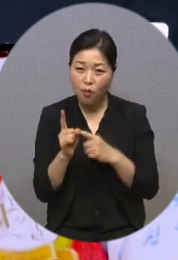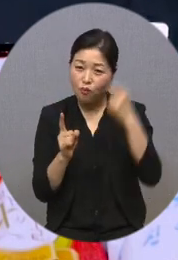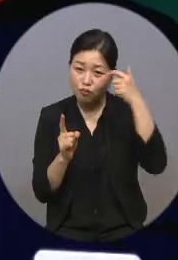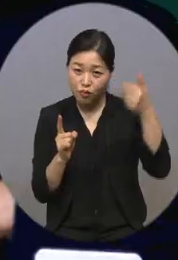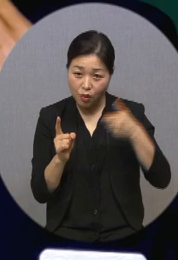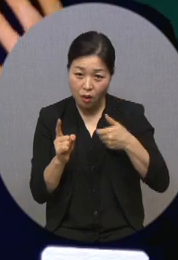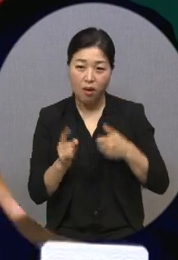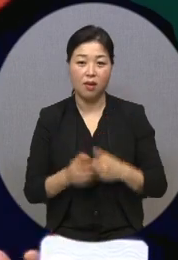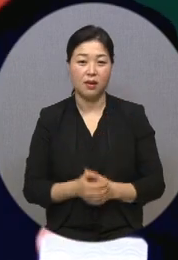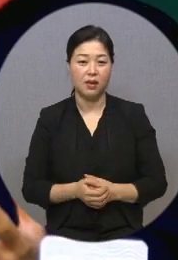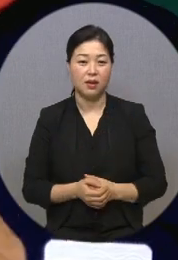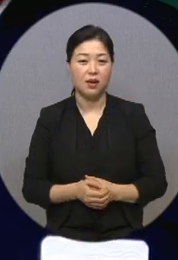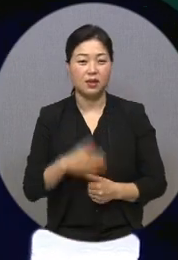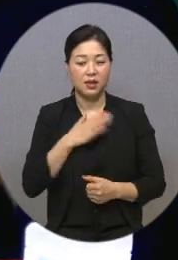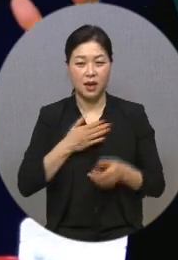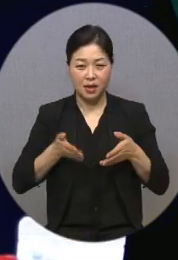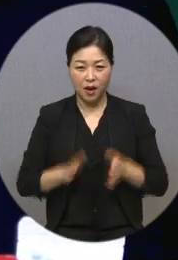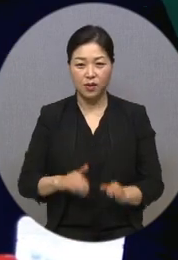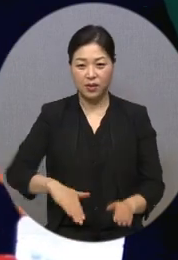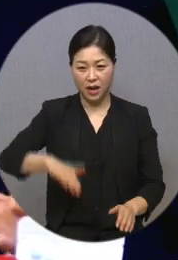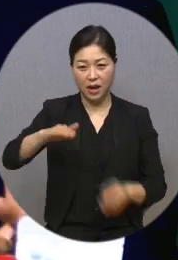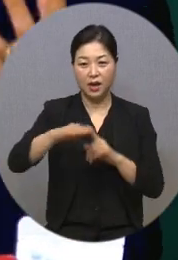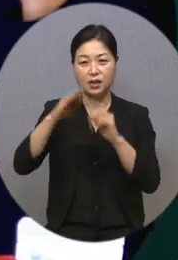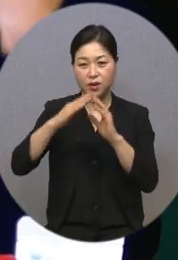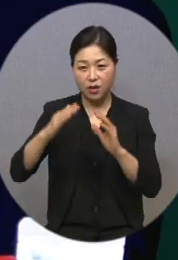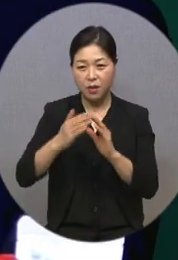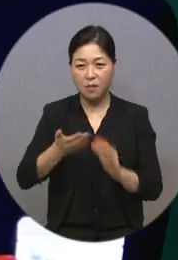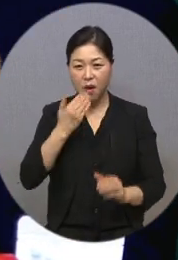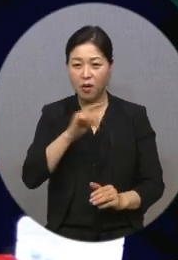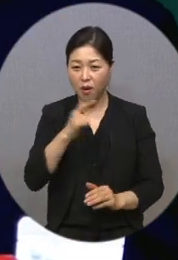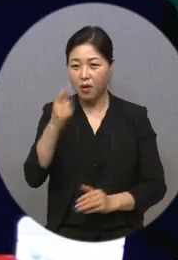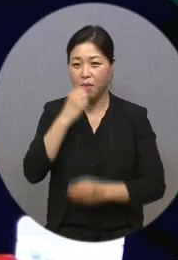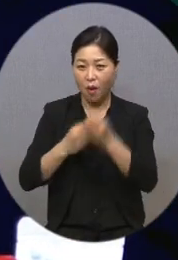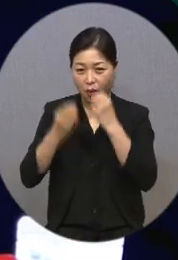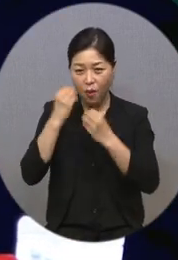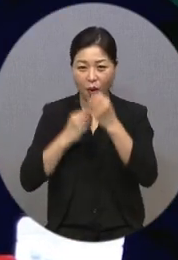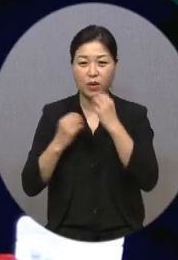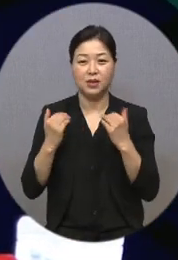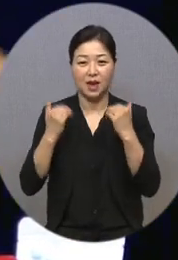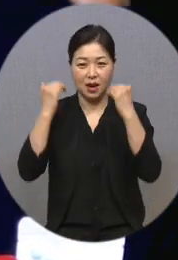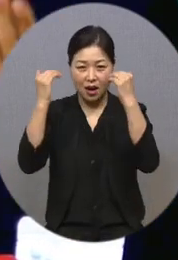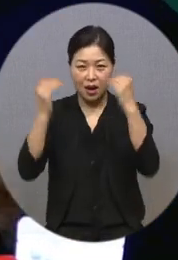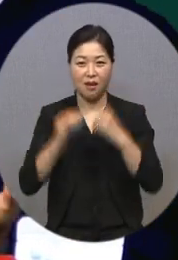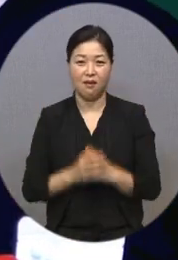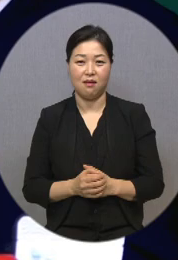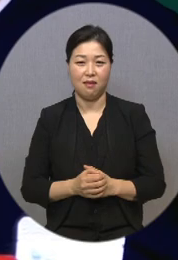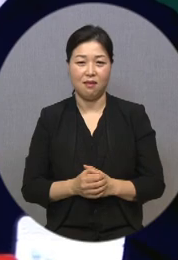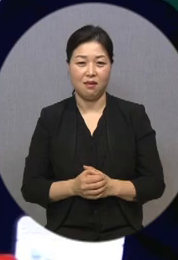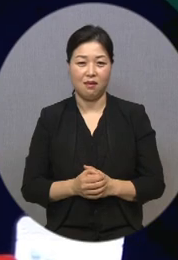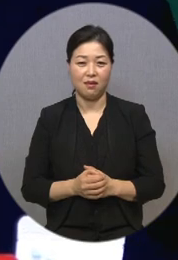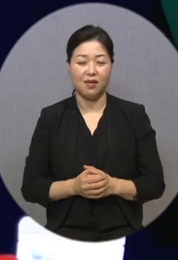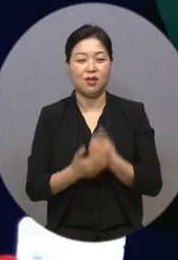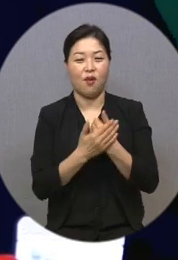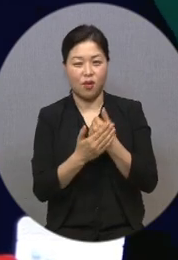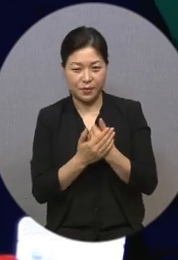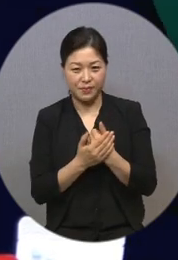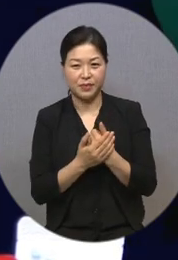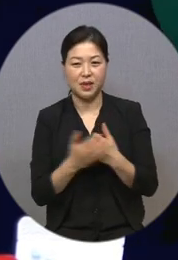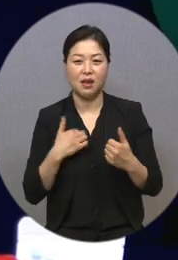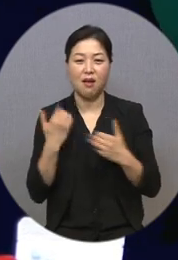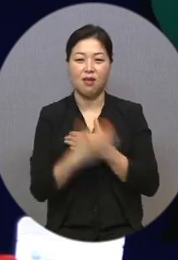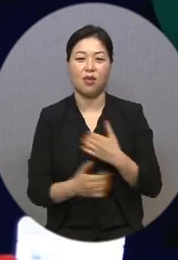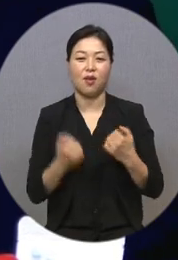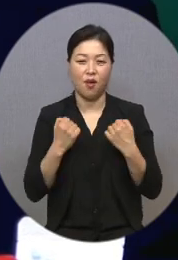했더니 제가 나고 차라리 전라도의 먹거리를 먹고 자란 탓에. 그니까. 아니 그 덕에. 아이고.